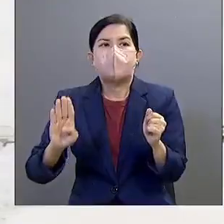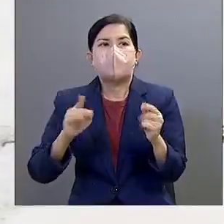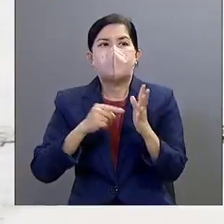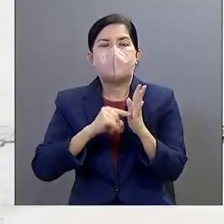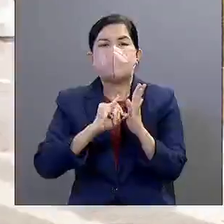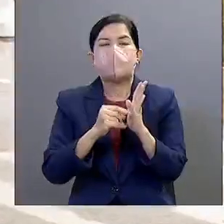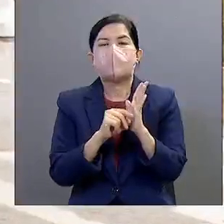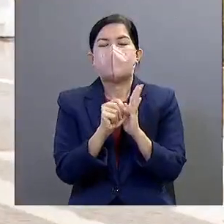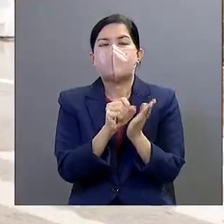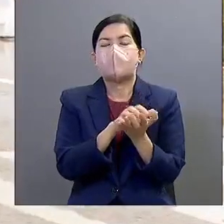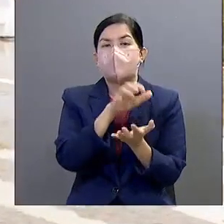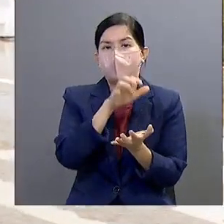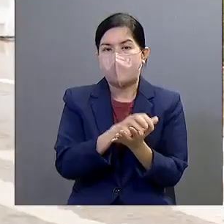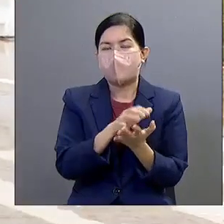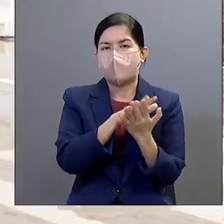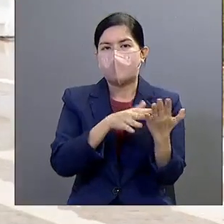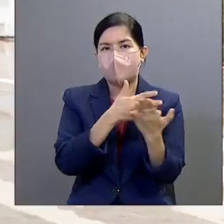การป้องกันเอาไว้แล้วค่ะ